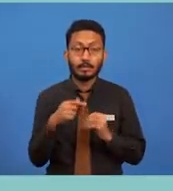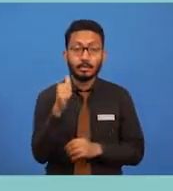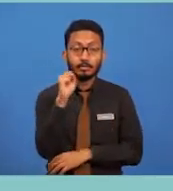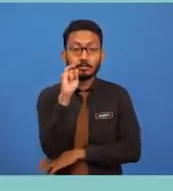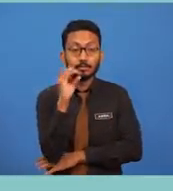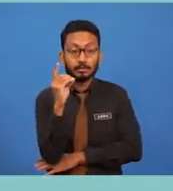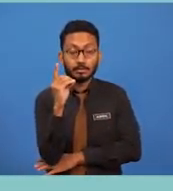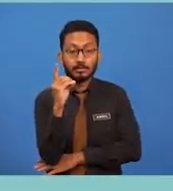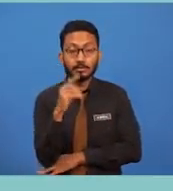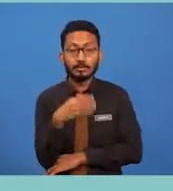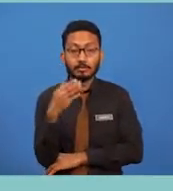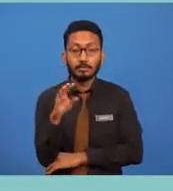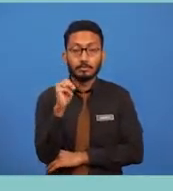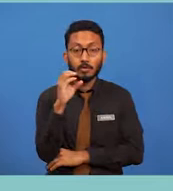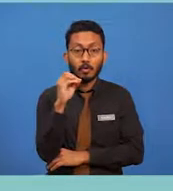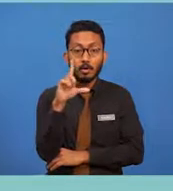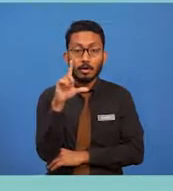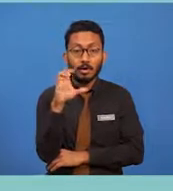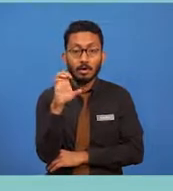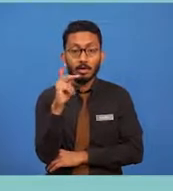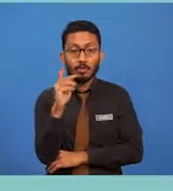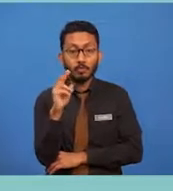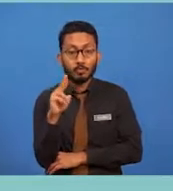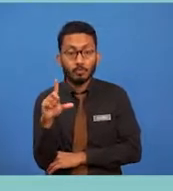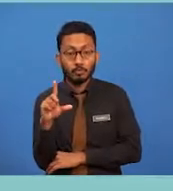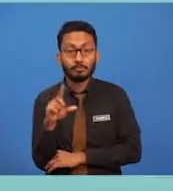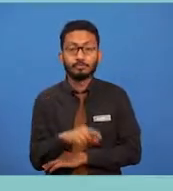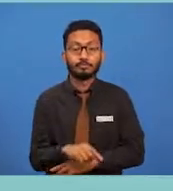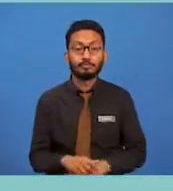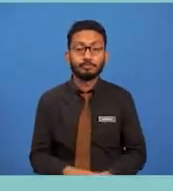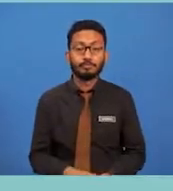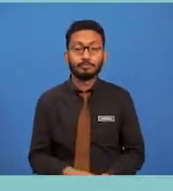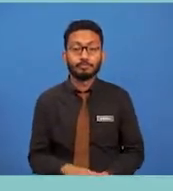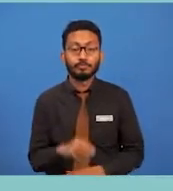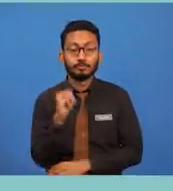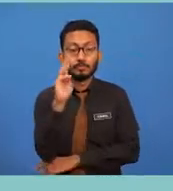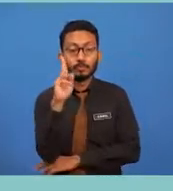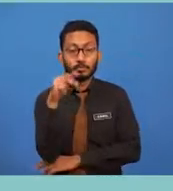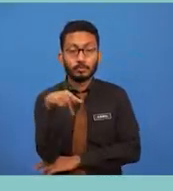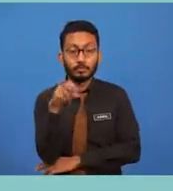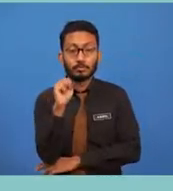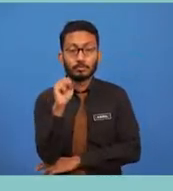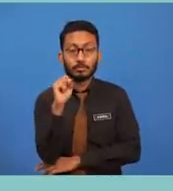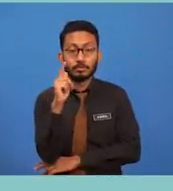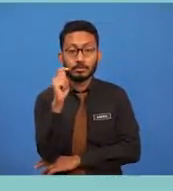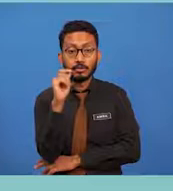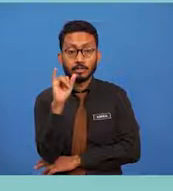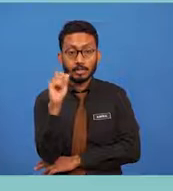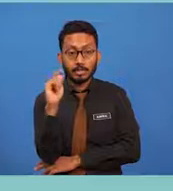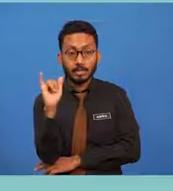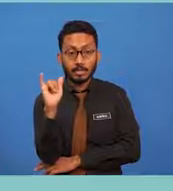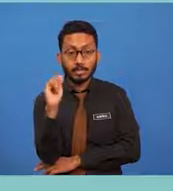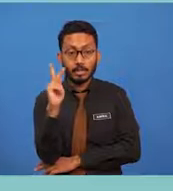monoprotik ialah asid yang menghasilkan satu ion hidrogen per molekul asid.